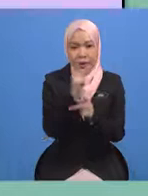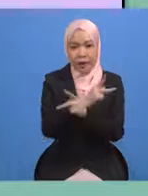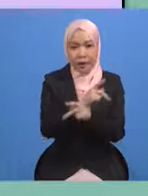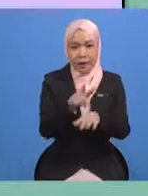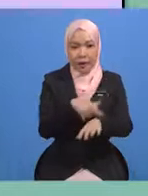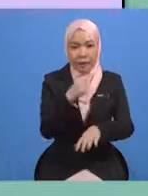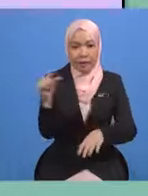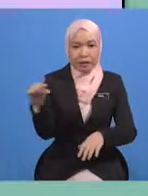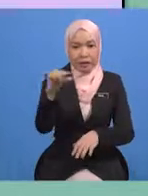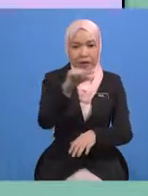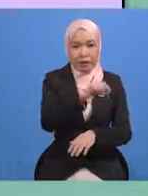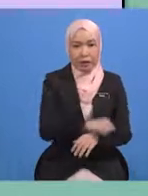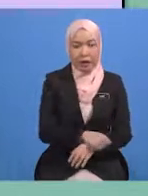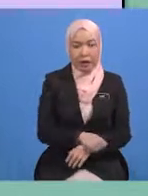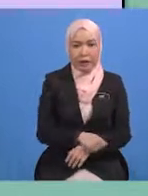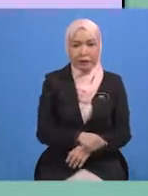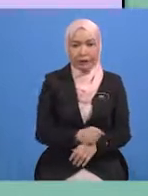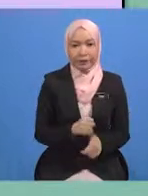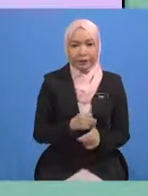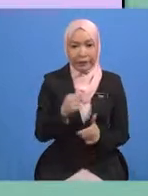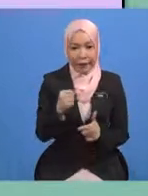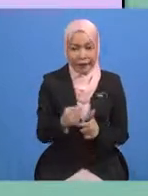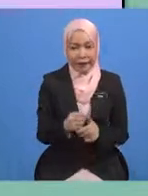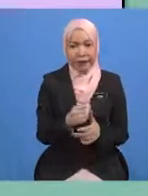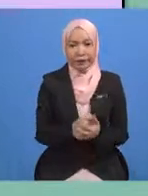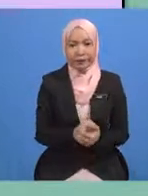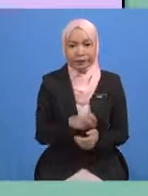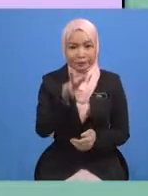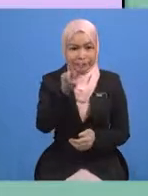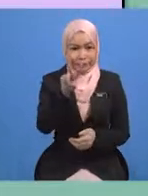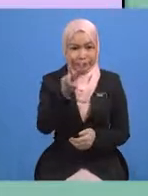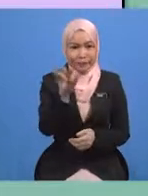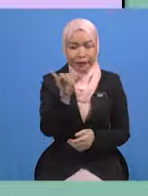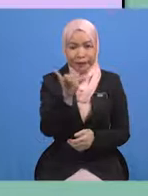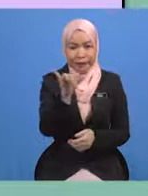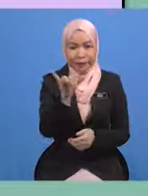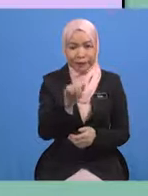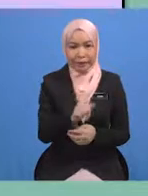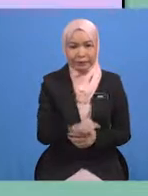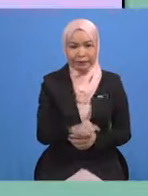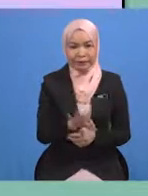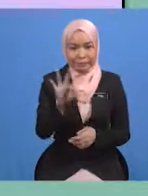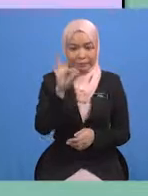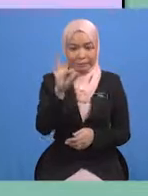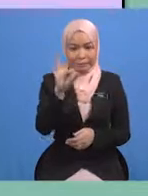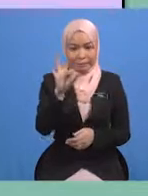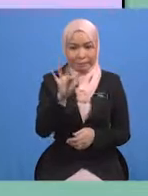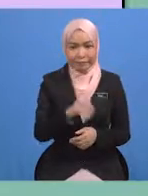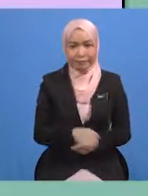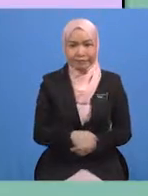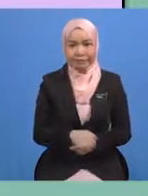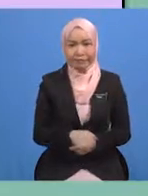gelombang atau dalam formula V sama F lambda.